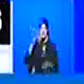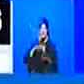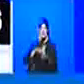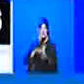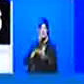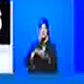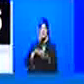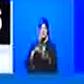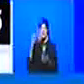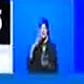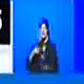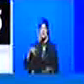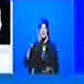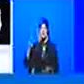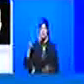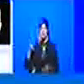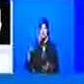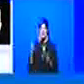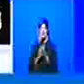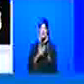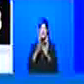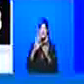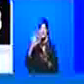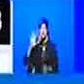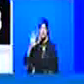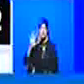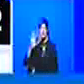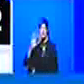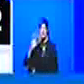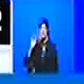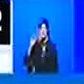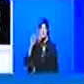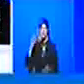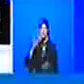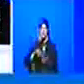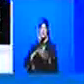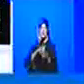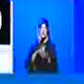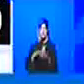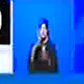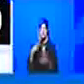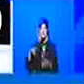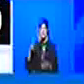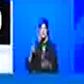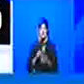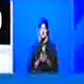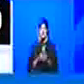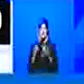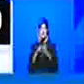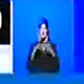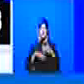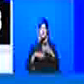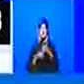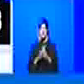sekarang sudah mencapai 51 juta rupiah. Kemiskinan juga dapat ditekan meskipun masih